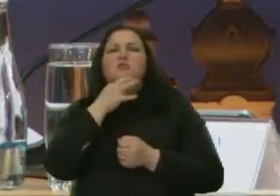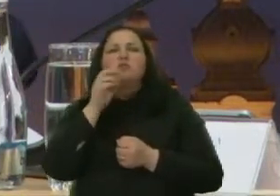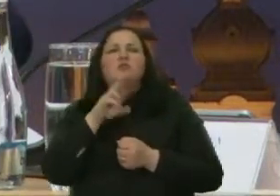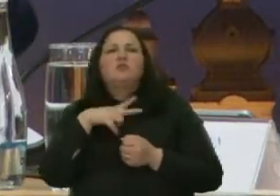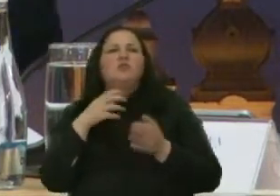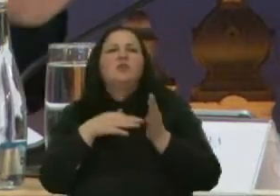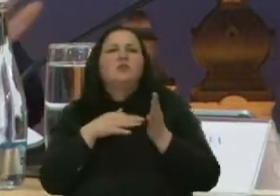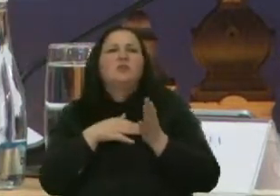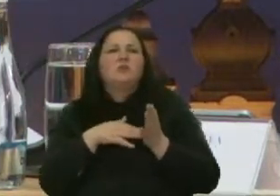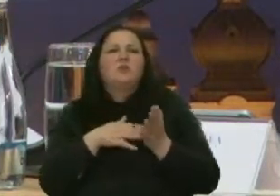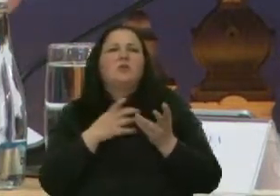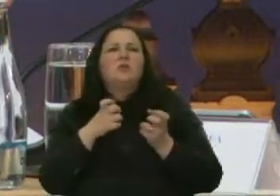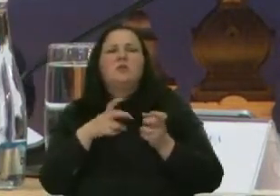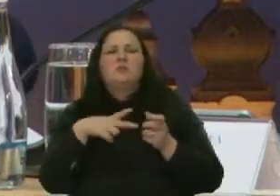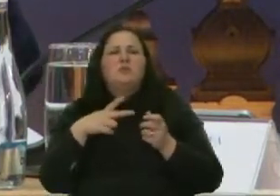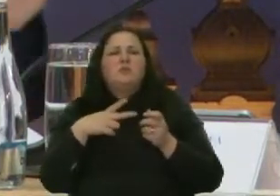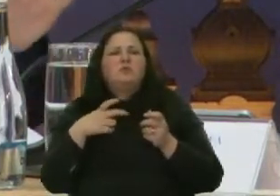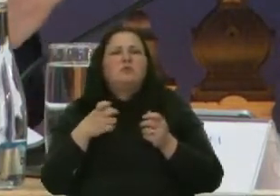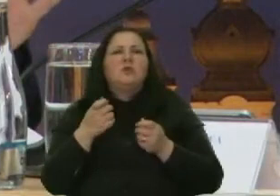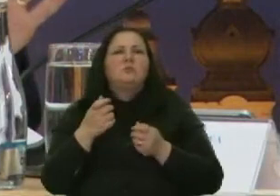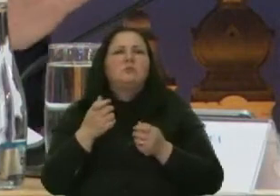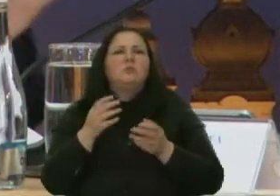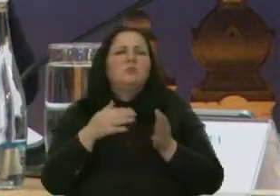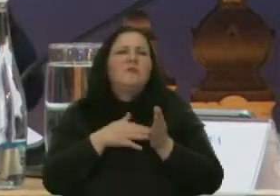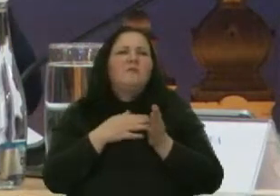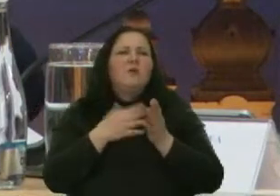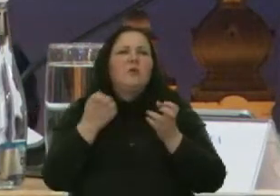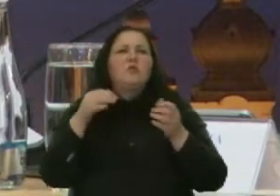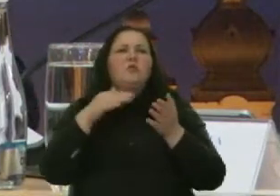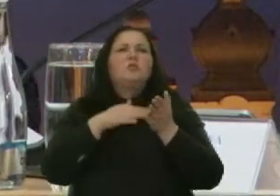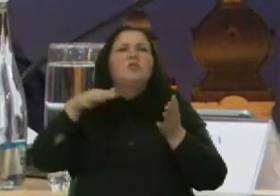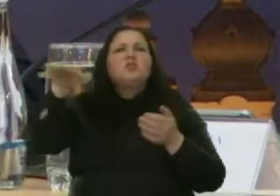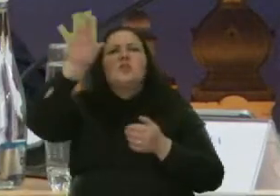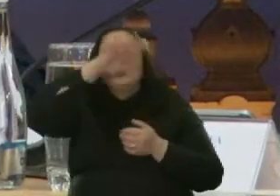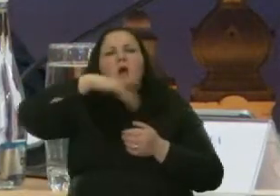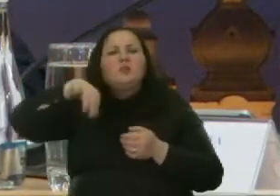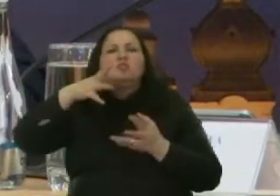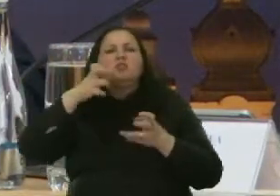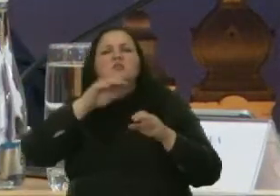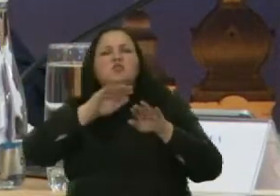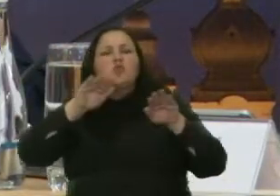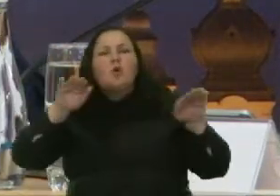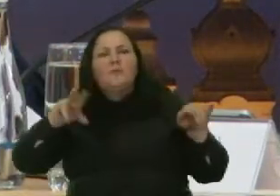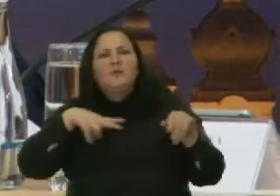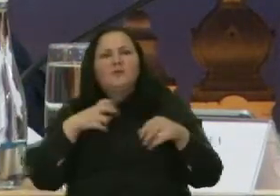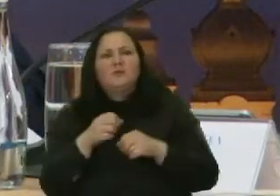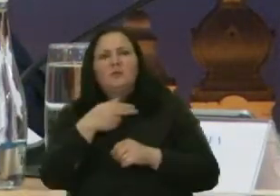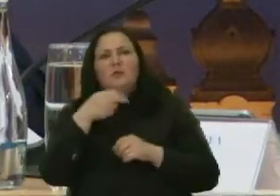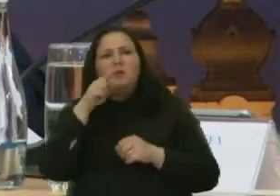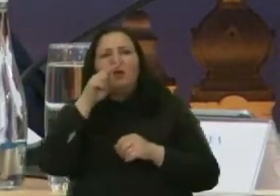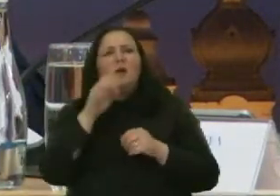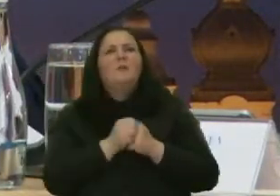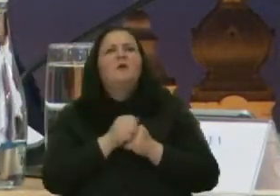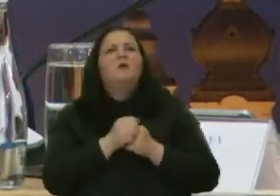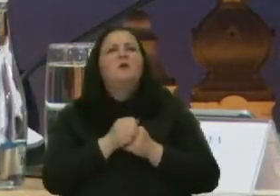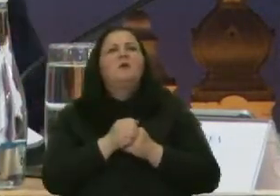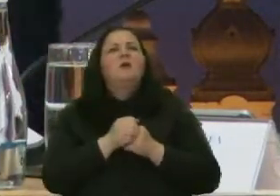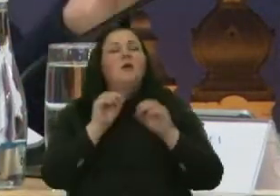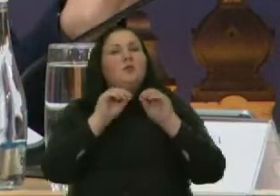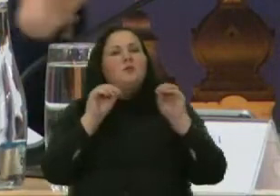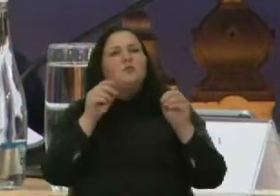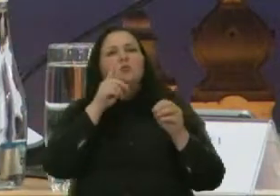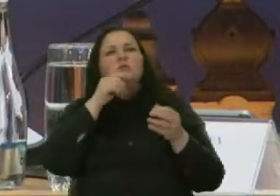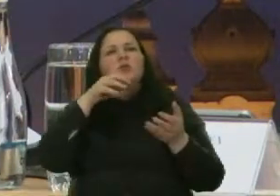ul spune nu se justifică raportat la arealul de copii și de necesarul de acolo ne consultăm și vedem hubul educațional în proximitatea bulevardului Muncii